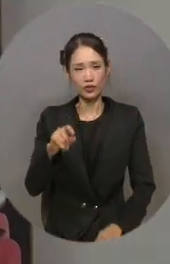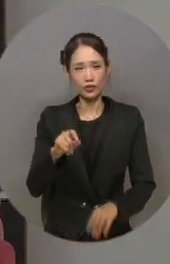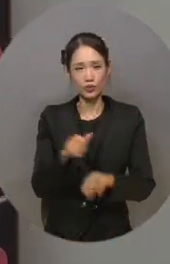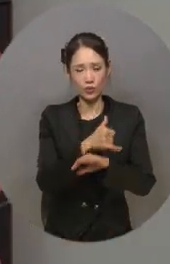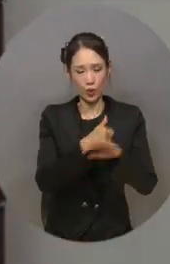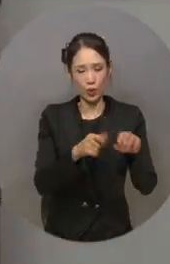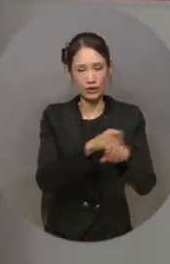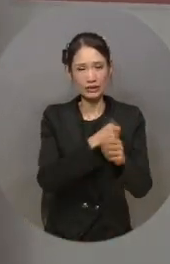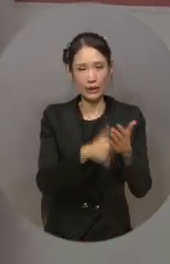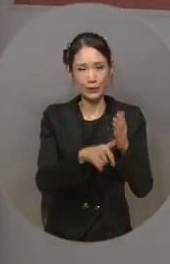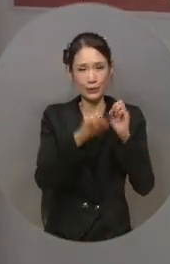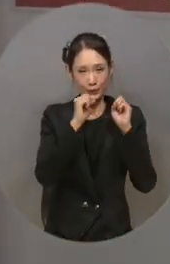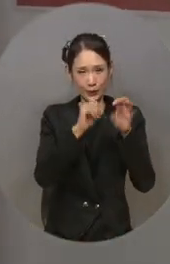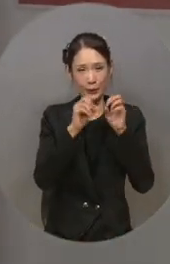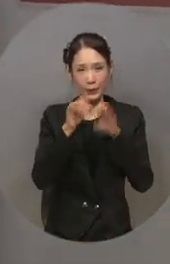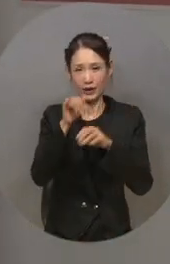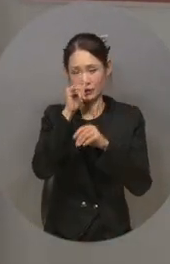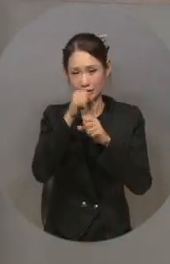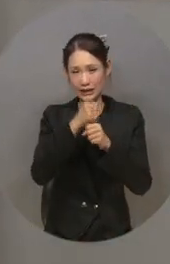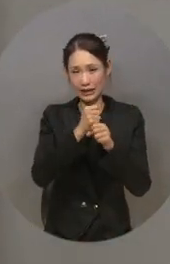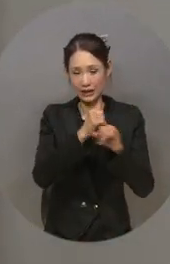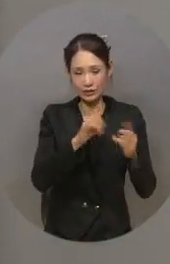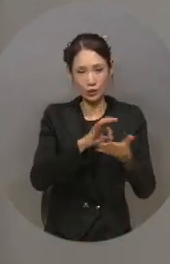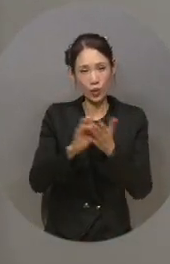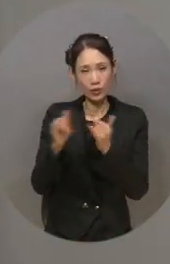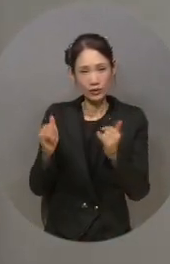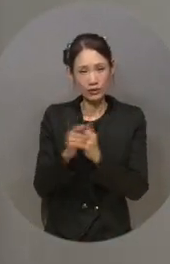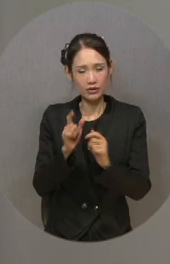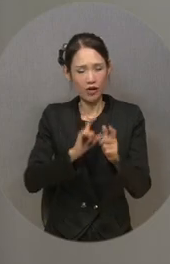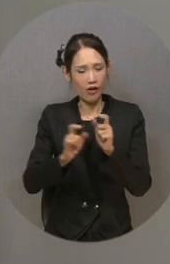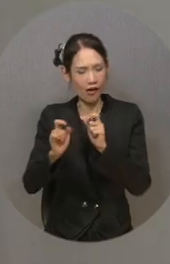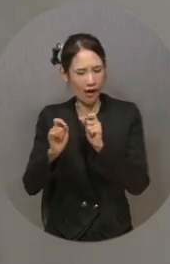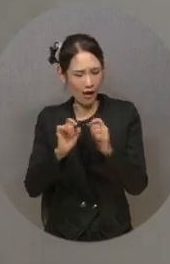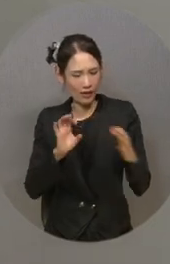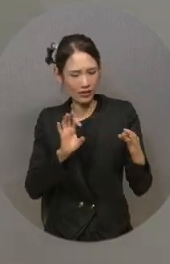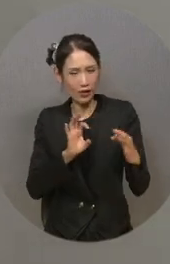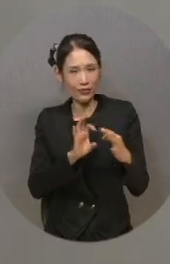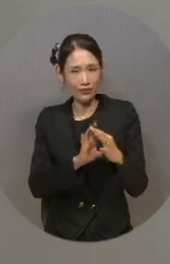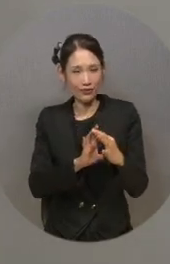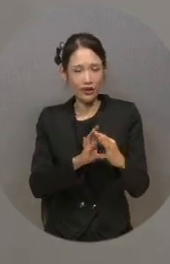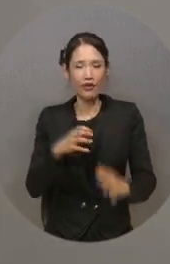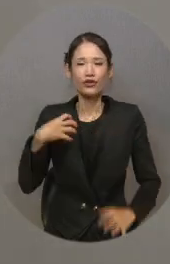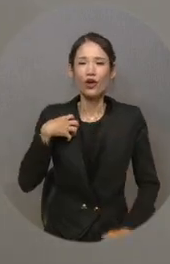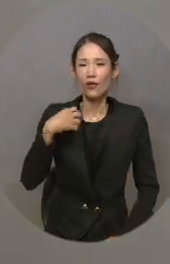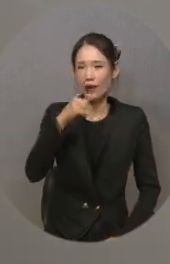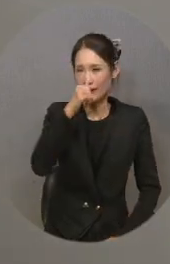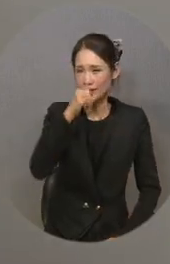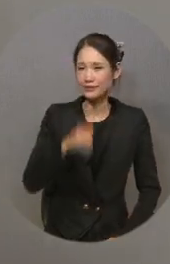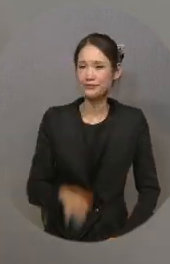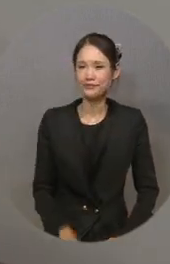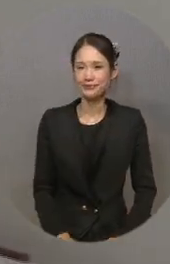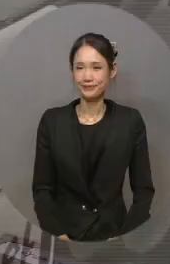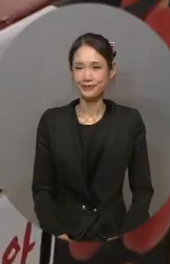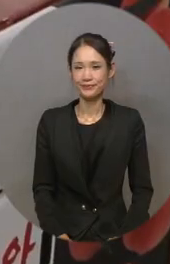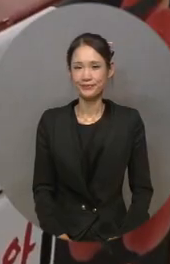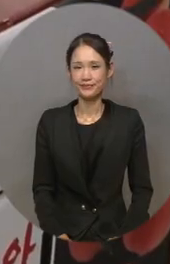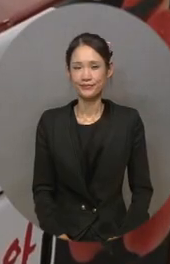농특산물을 전국에 알리고 생산자와 소비자를 더 가깝게 연결하는 역할을 하고 있습니다